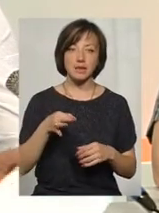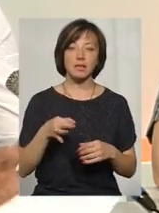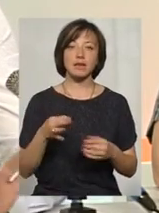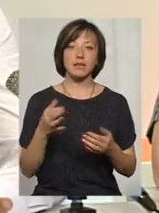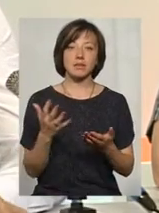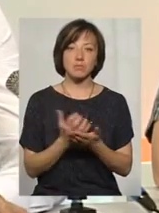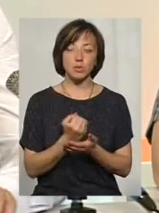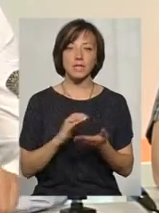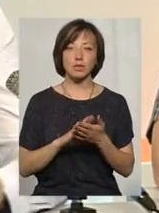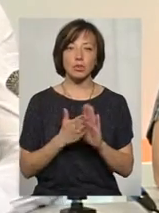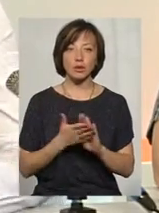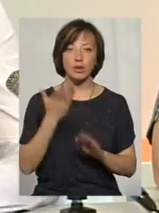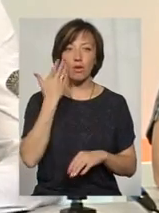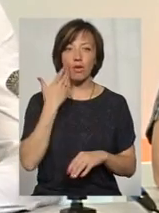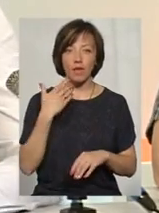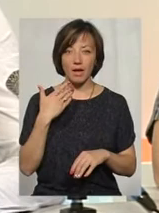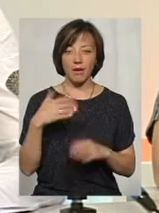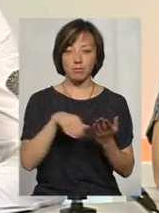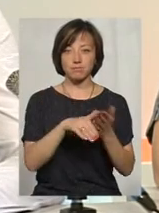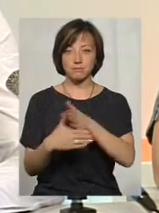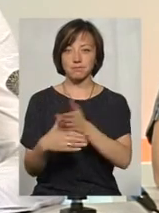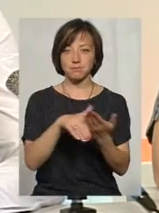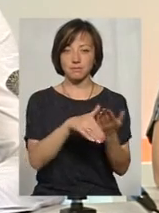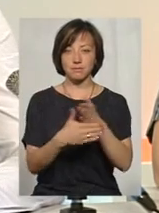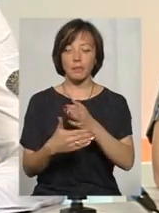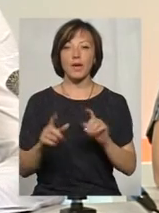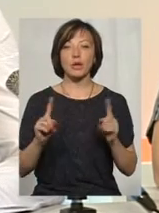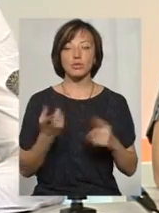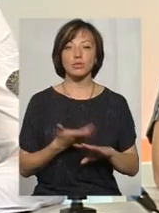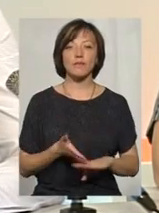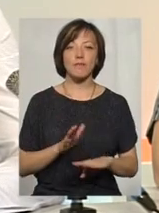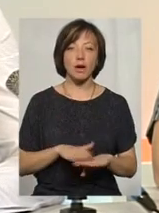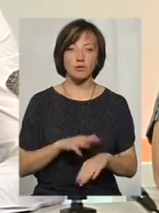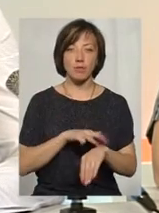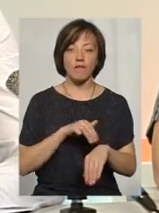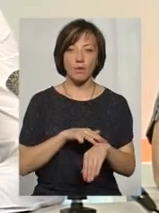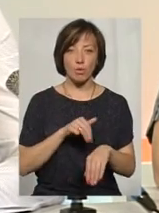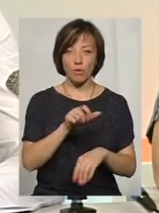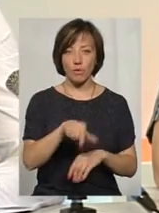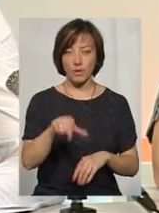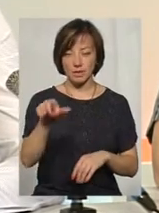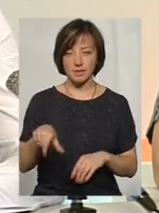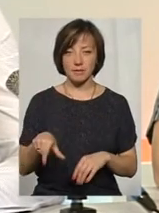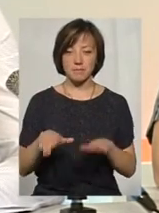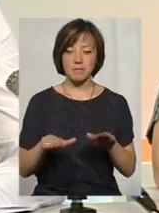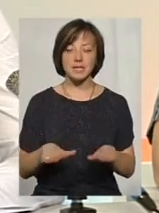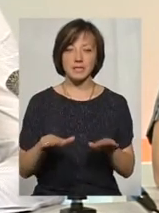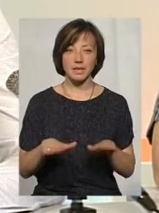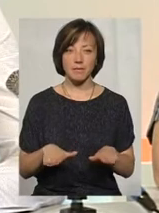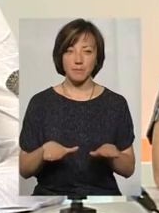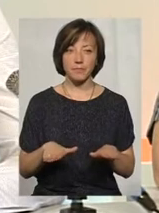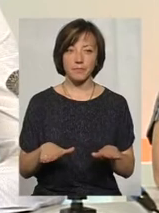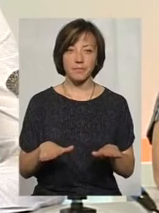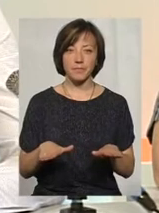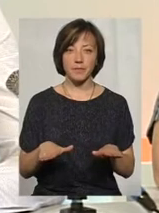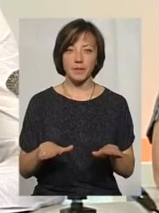складається ситуація, коли рука руку миє. І дуже важко правоохоронцям місцевим схопити